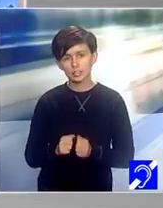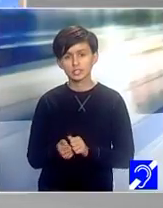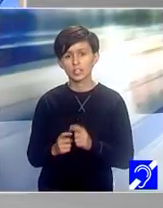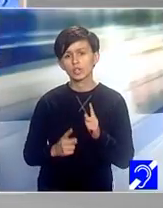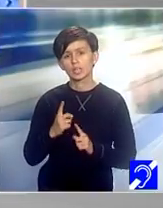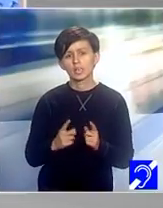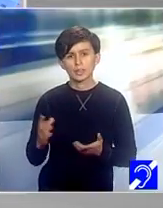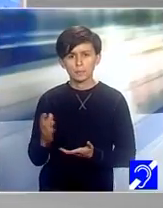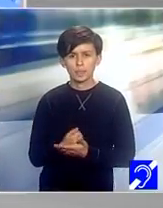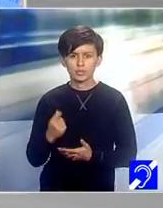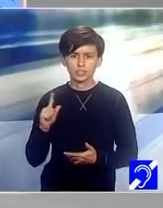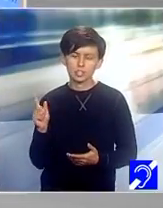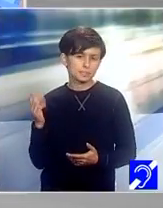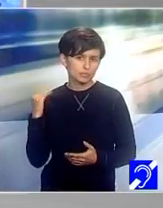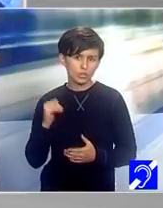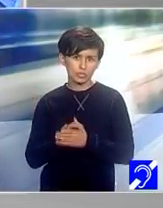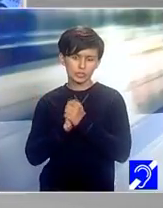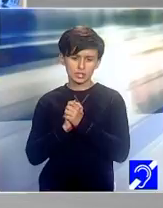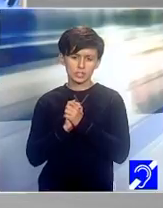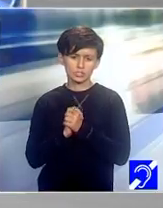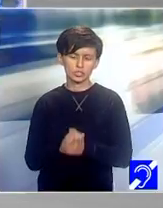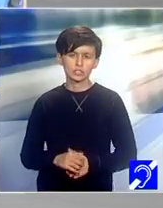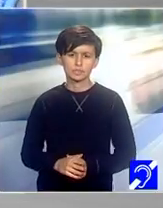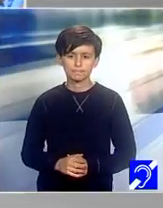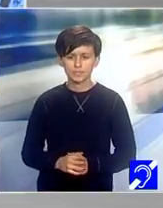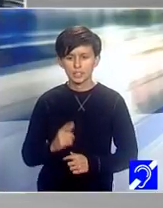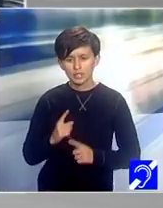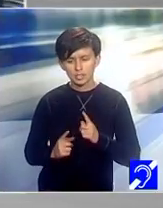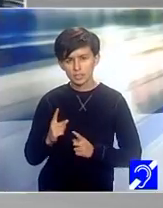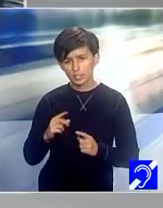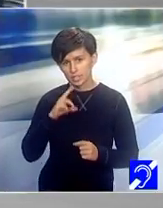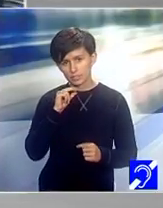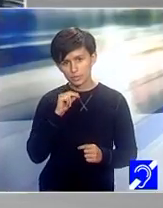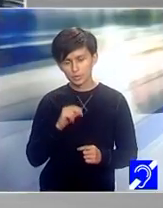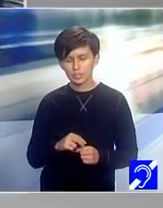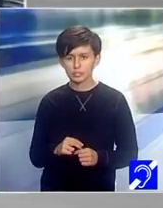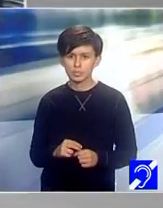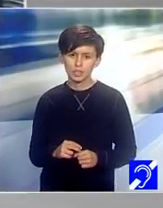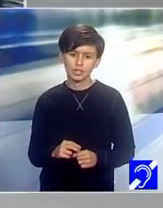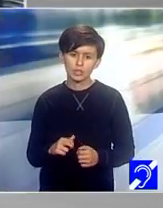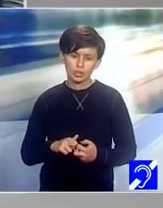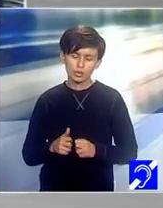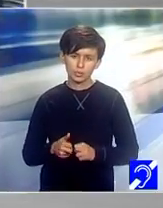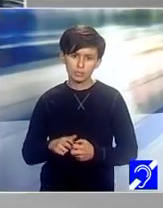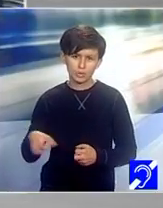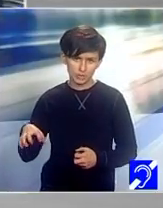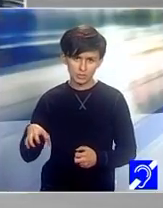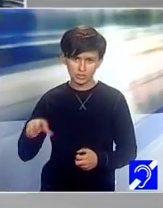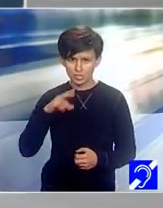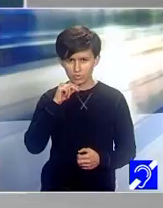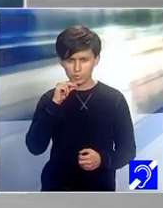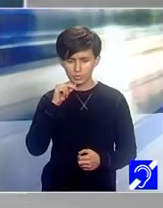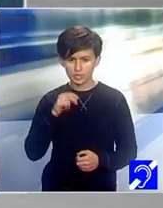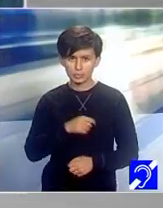câștigat nu au fost de succes. Pentru că imaginați-vă, în momentul în care discutăm de o abordare regională, vorbim de